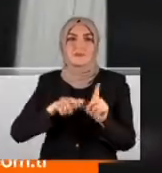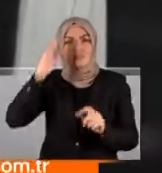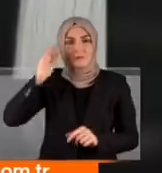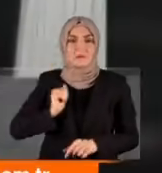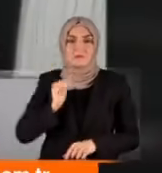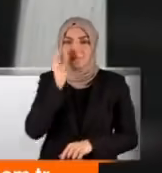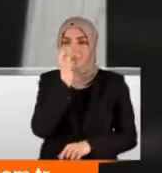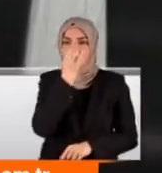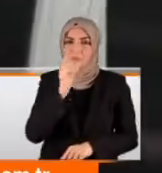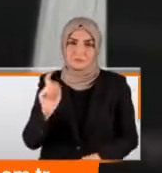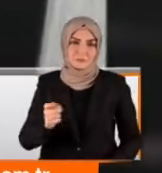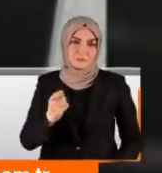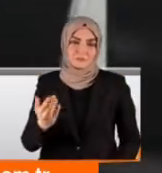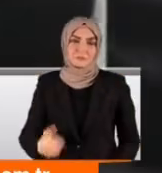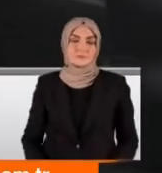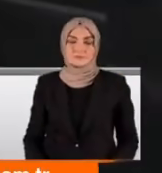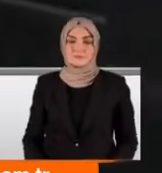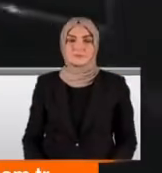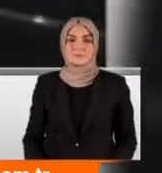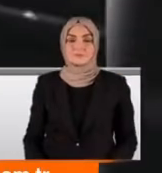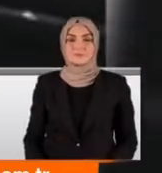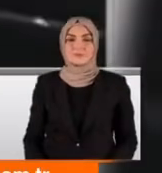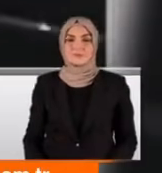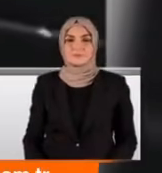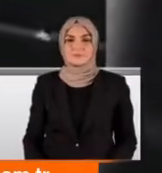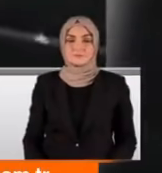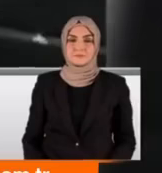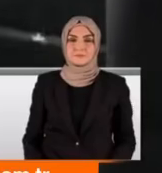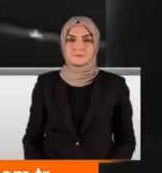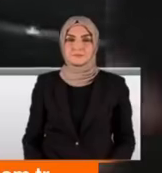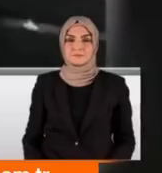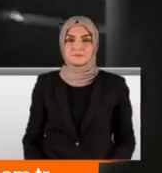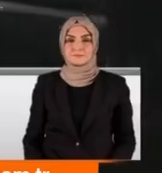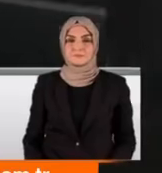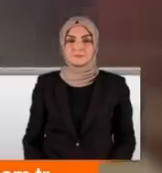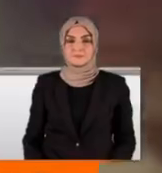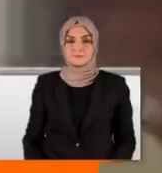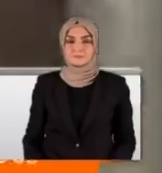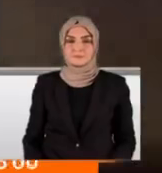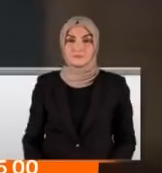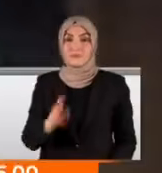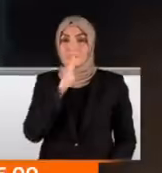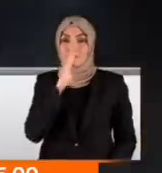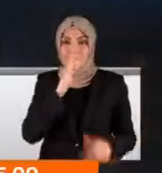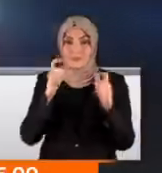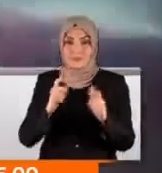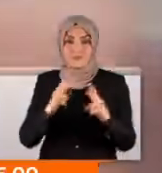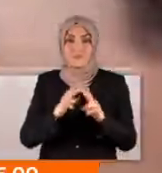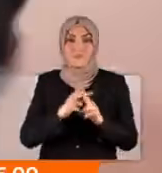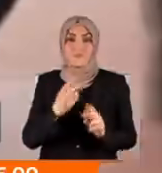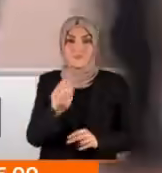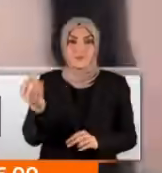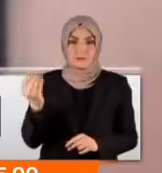gibi bulduk mutfak dolabı içerisinde Saklandı görünür Kocaeli'de Polisler